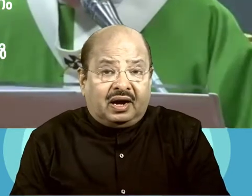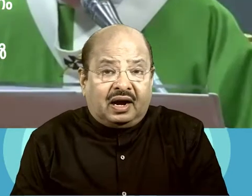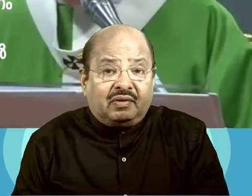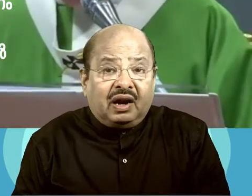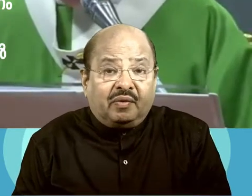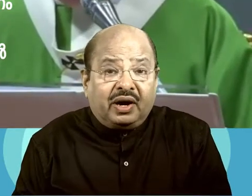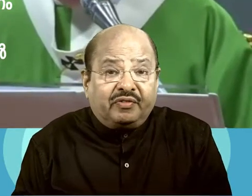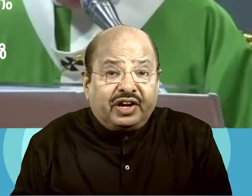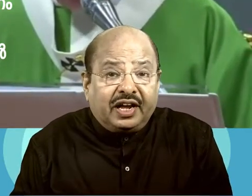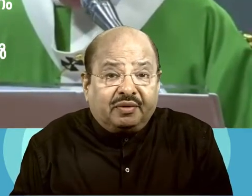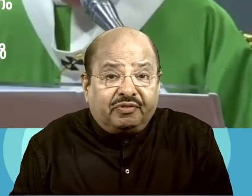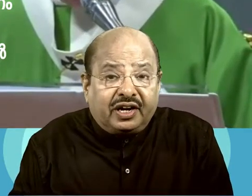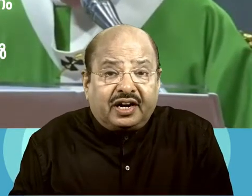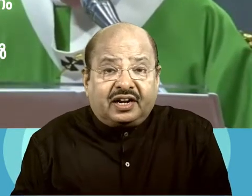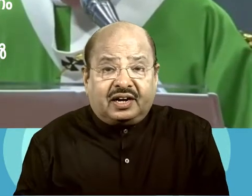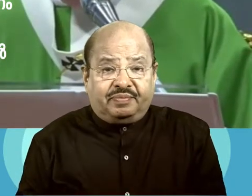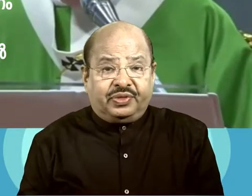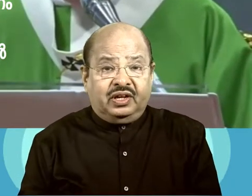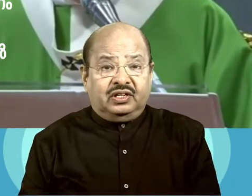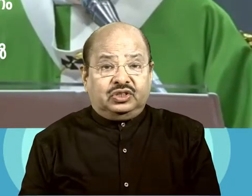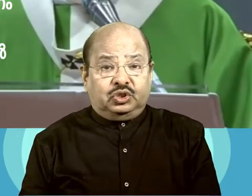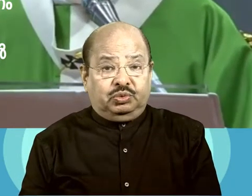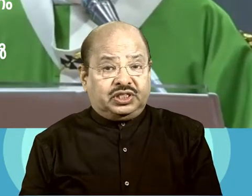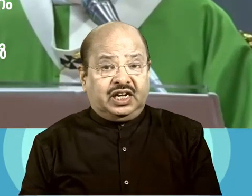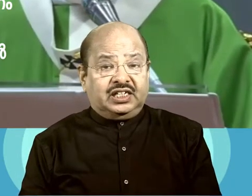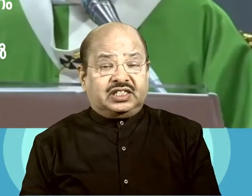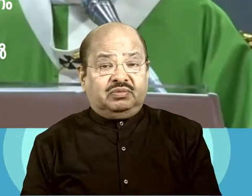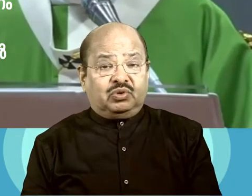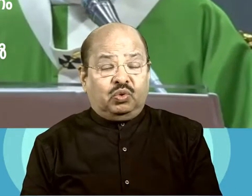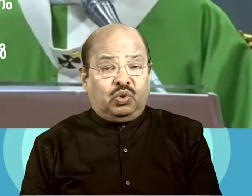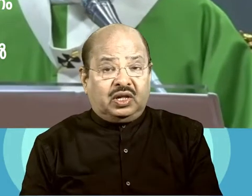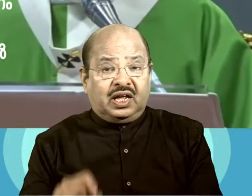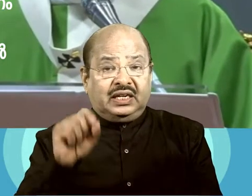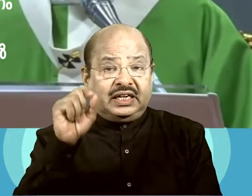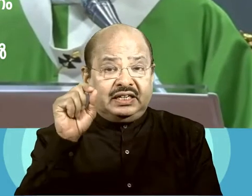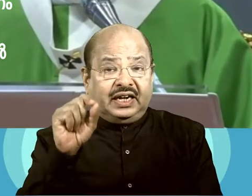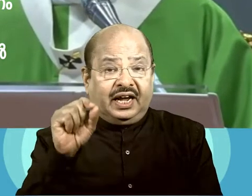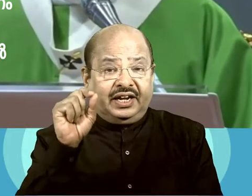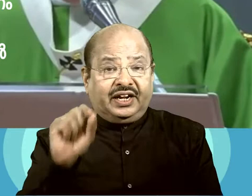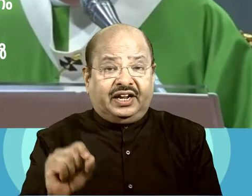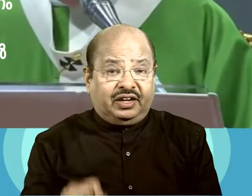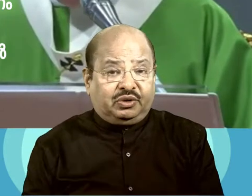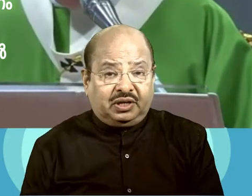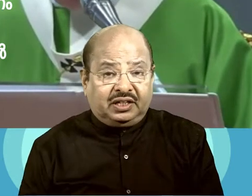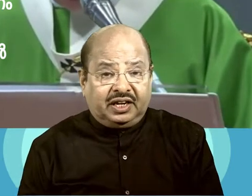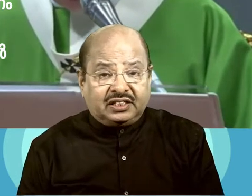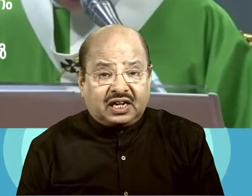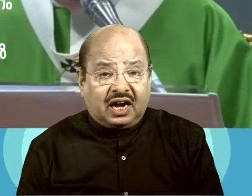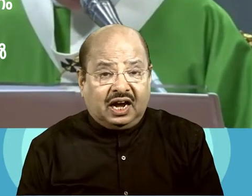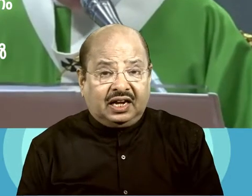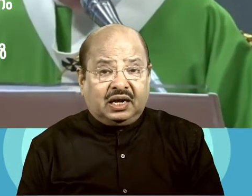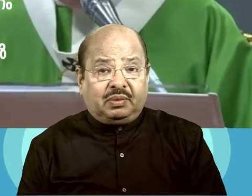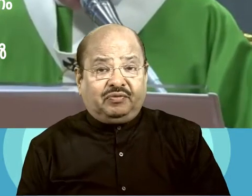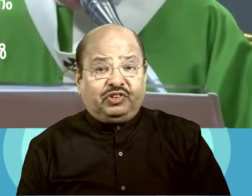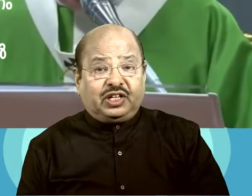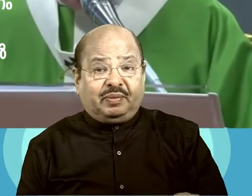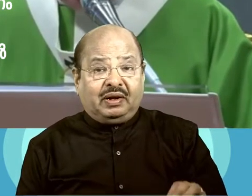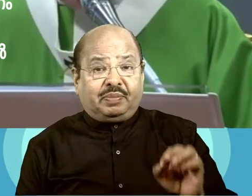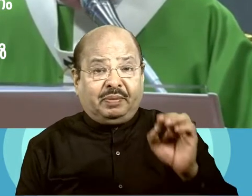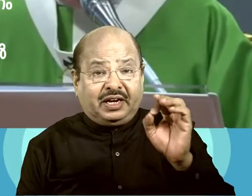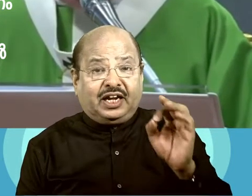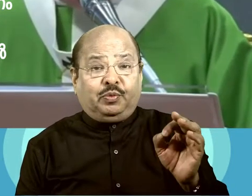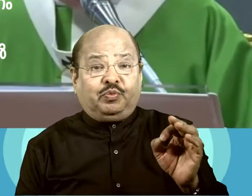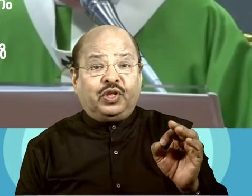സഭ അവളുടെ വിനയം വീണ്ടെടുക്കണം. സുവിശേഷം കൂടുതൽ നന്നായി ഗ്രഹിക്കുന്നതിന് സഹായകമാം